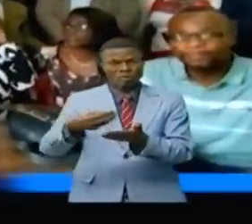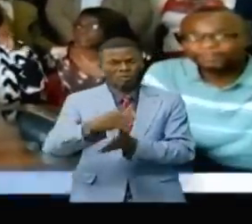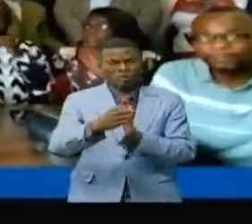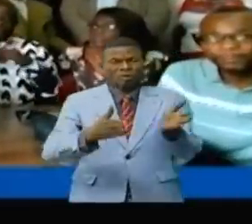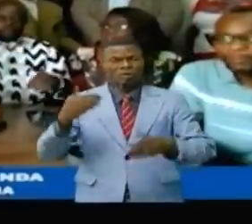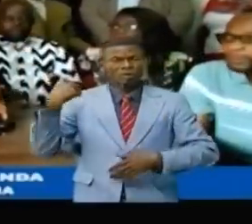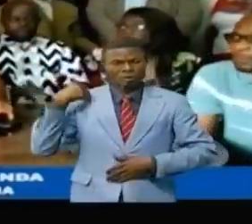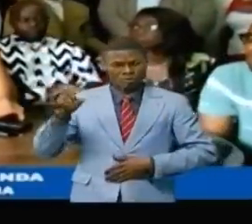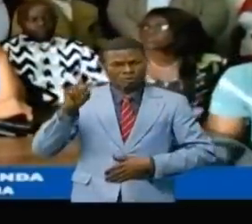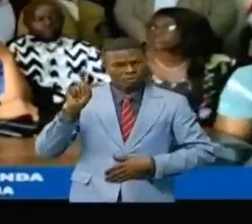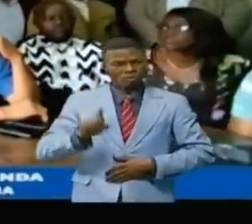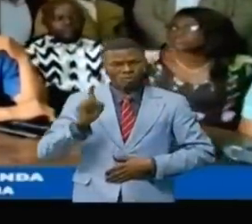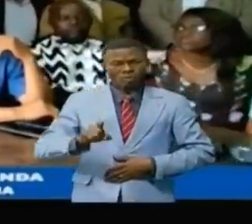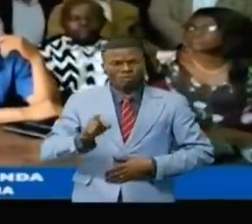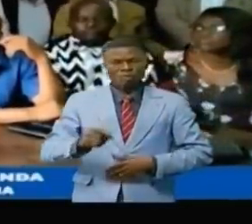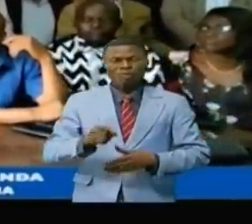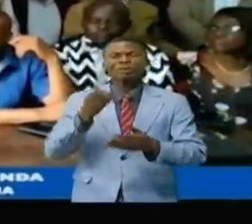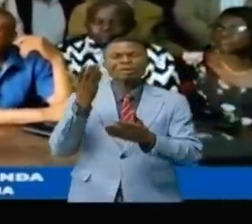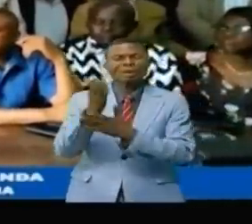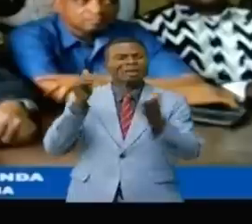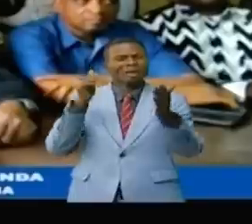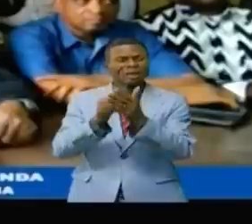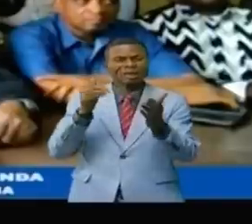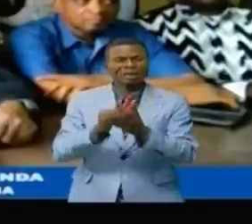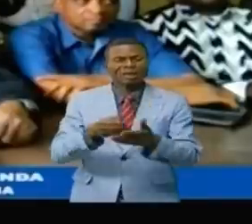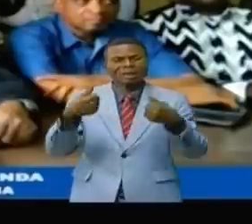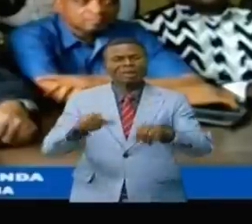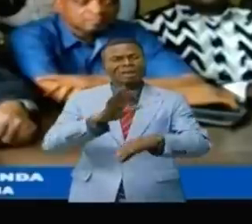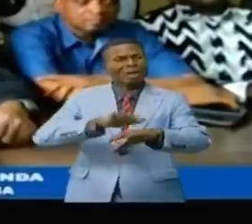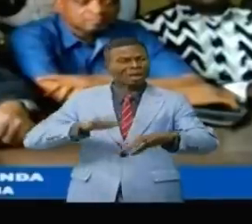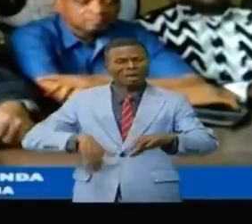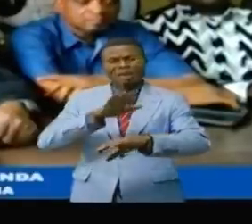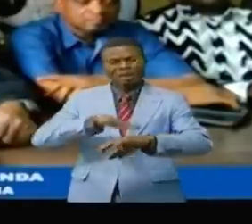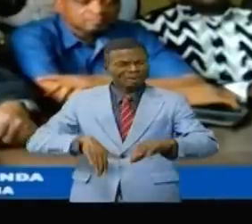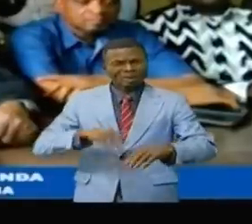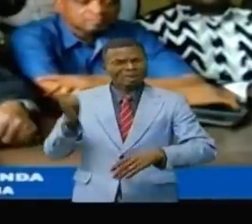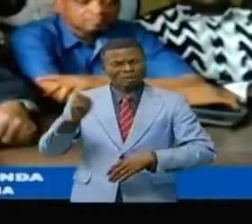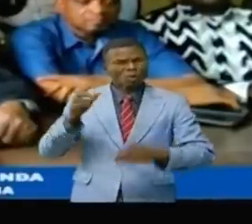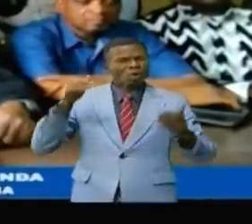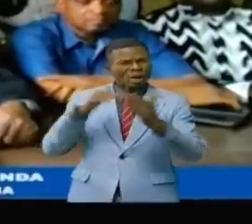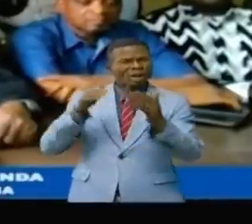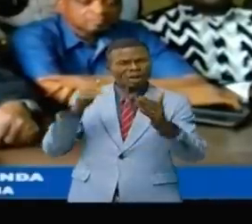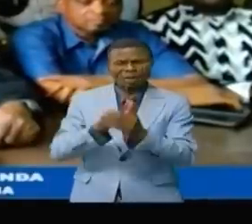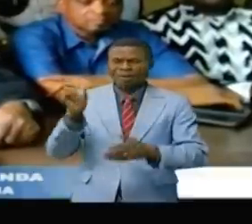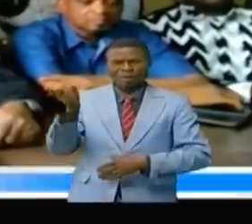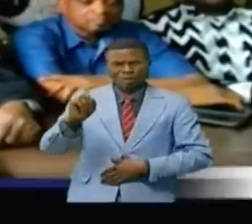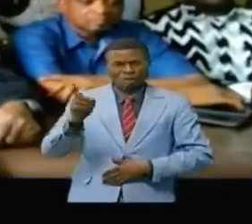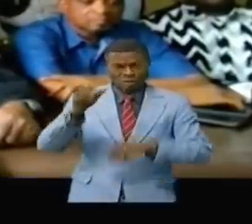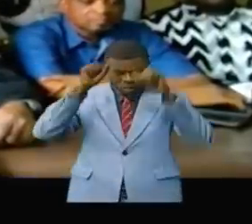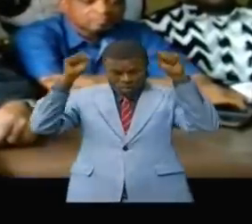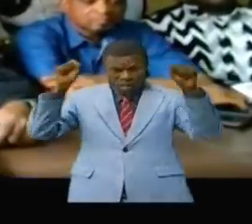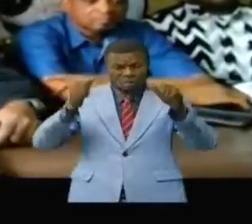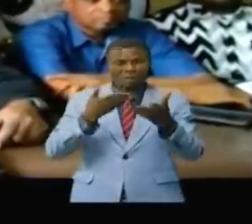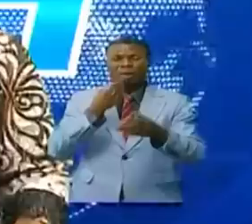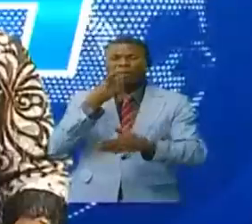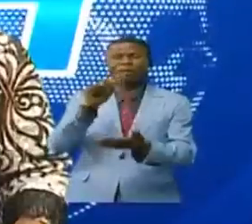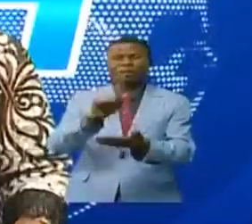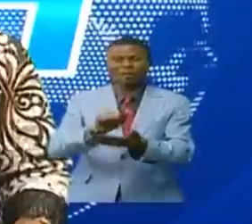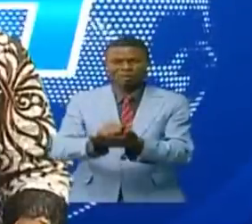recettes ne peuvent pas toujours être payés, après menace, a souligné le président de